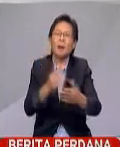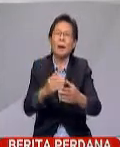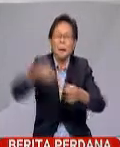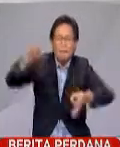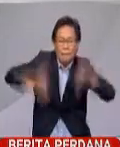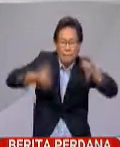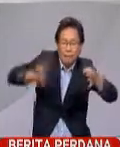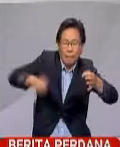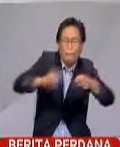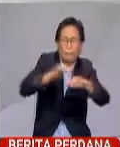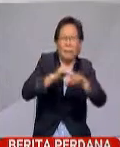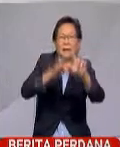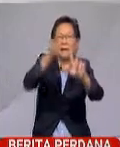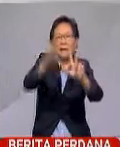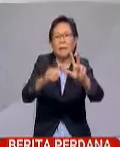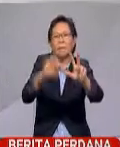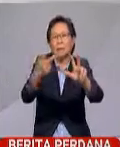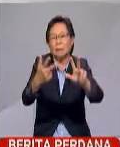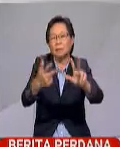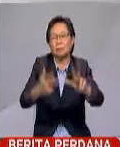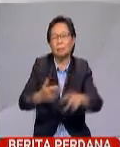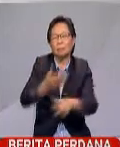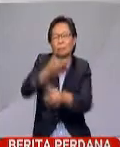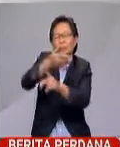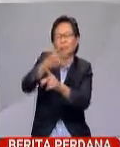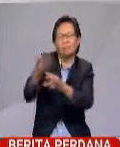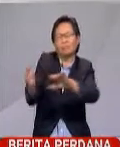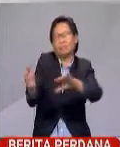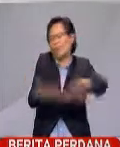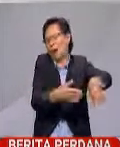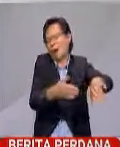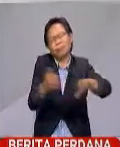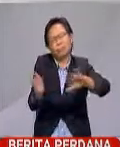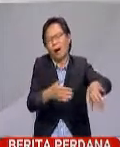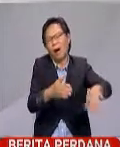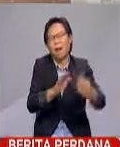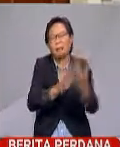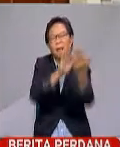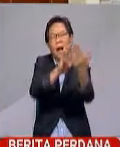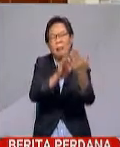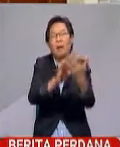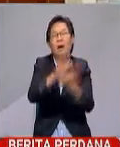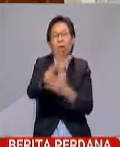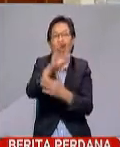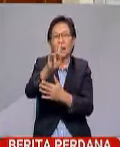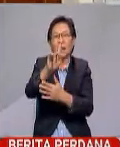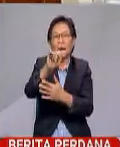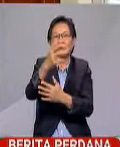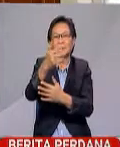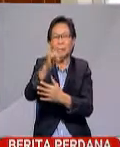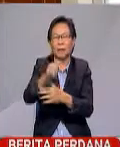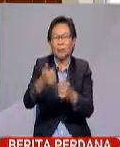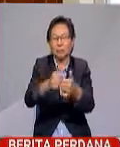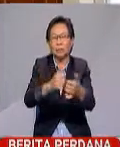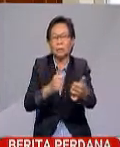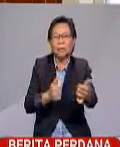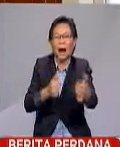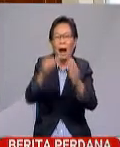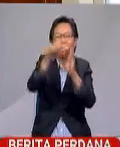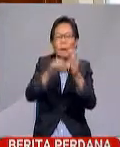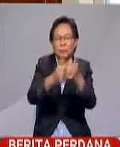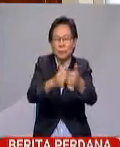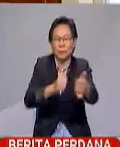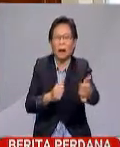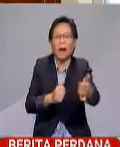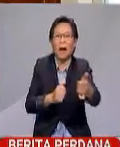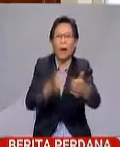ini. Permohonan lucut hak itu difailkan pendakwaan terhadap Tan Sri Kasitah mengikut Akta Pencegahan Pengubahan Wang Haram